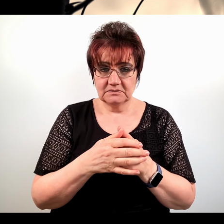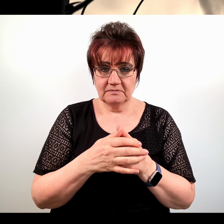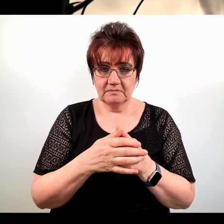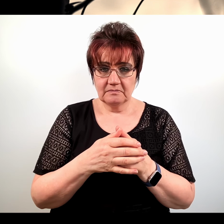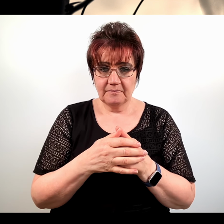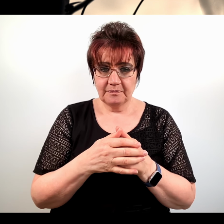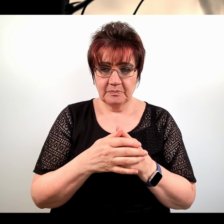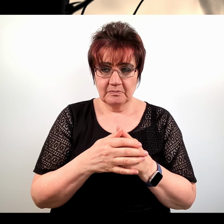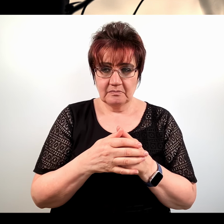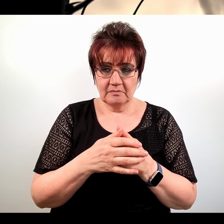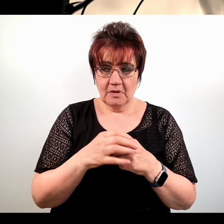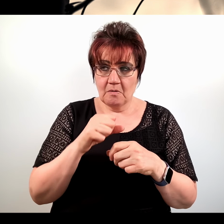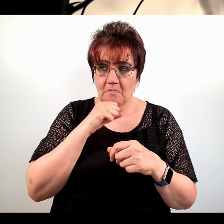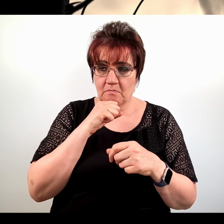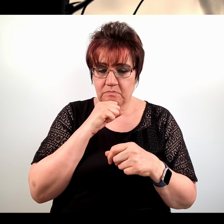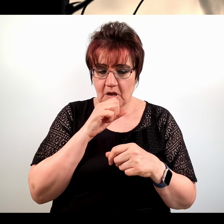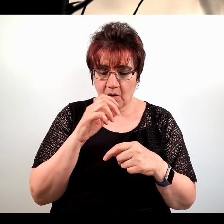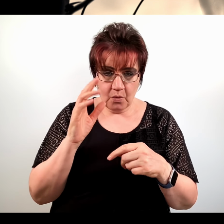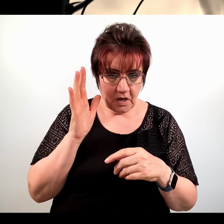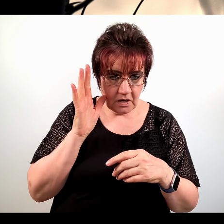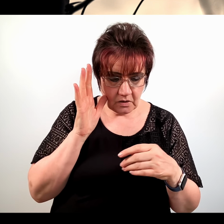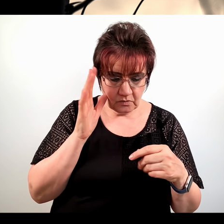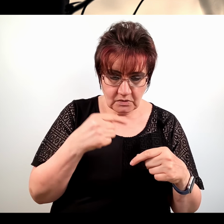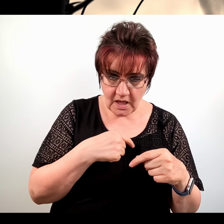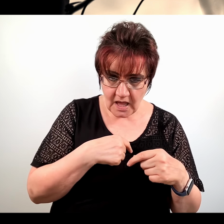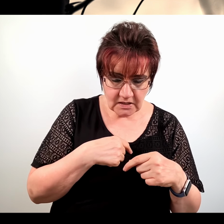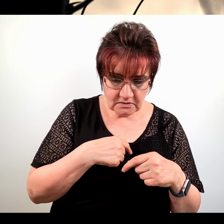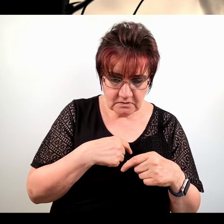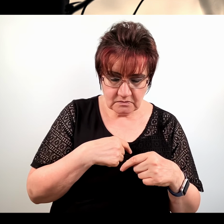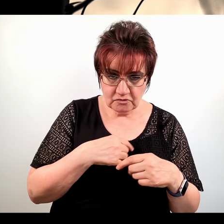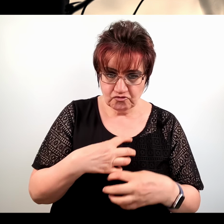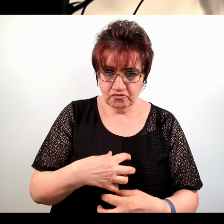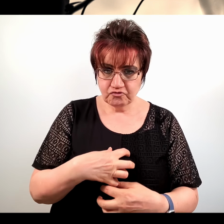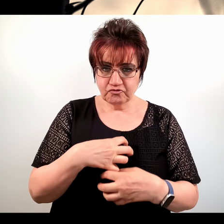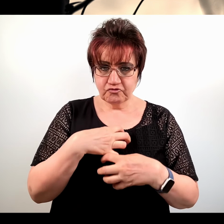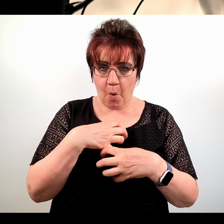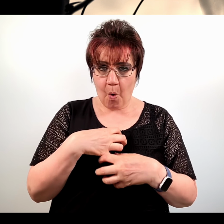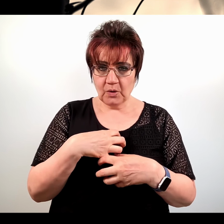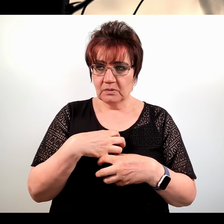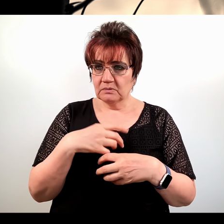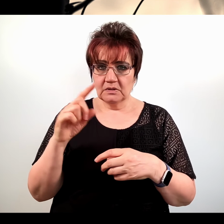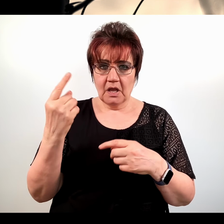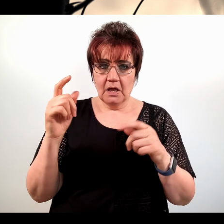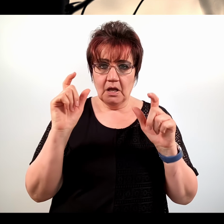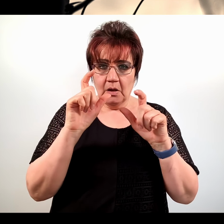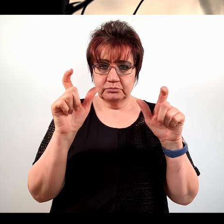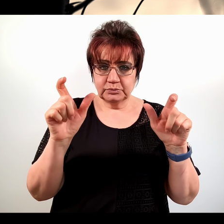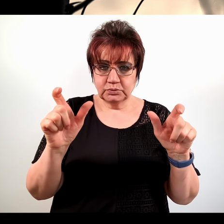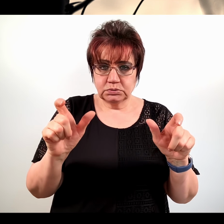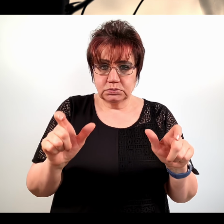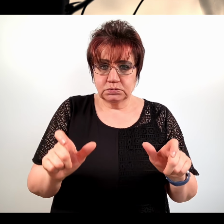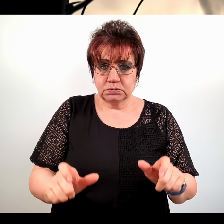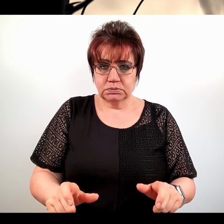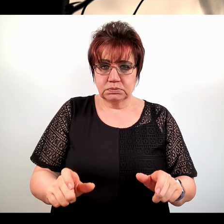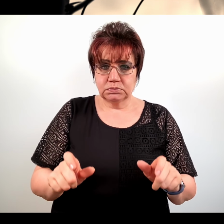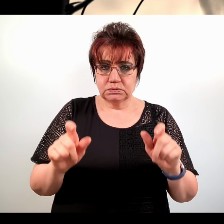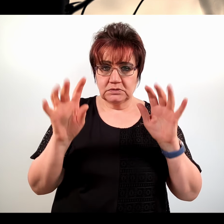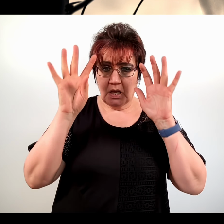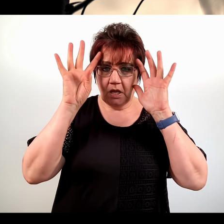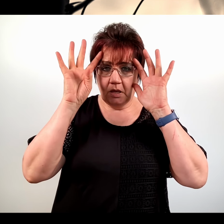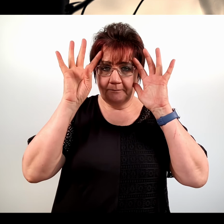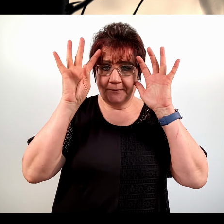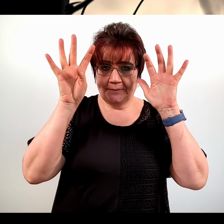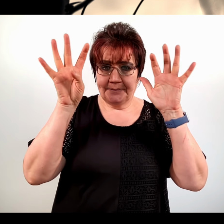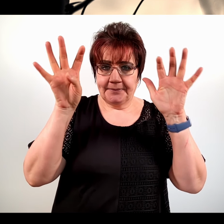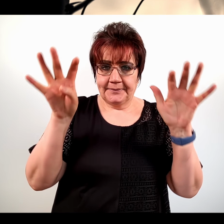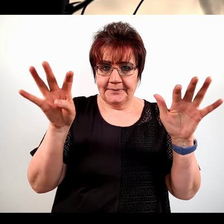erschrak, als er die Stimme seines Herzens vernahm. Seine Knie fingen an zu zittern. Der Schweiß stand ihm auf der Stirn